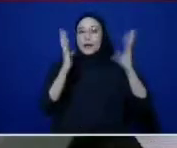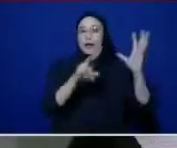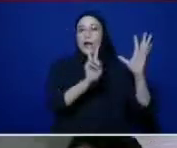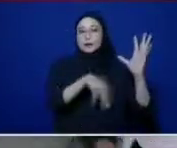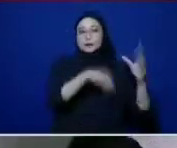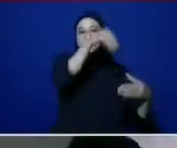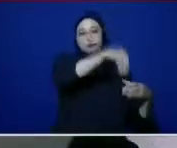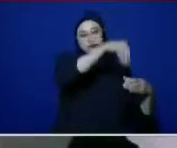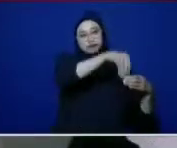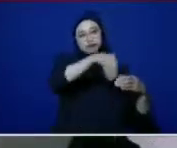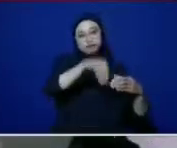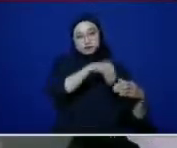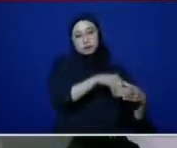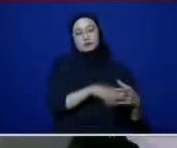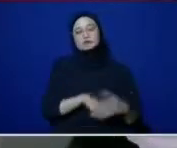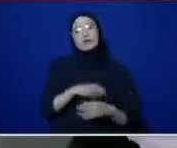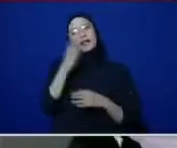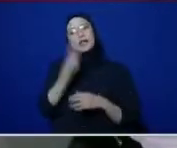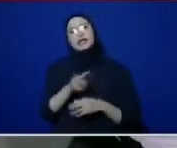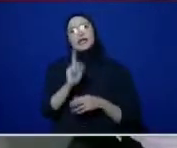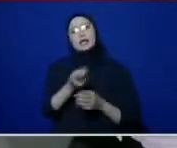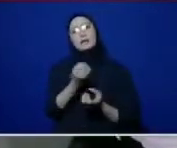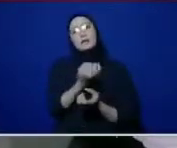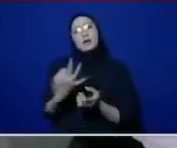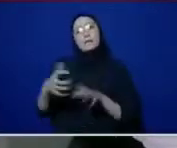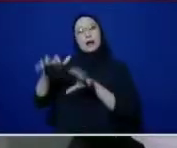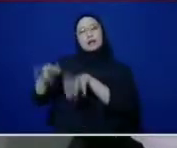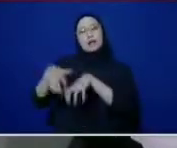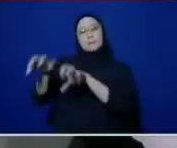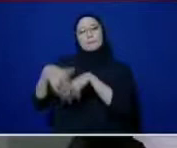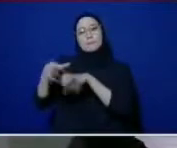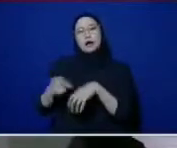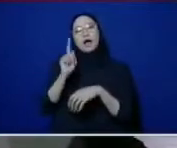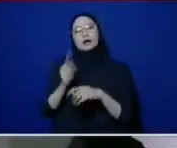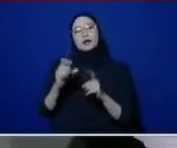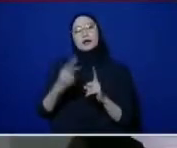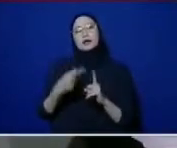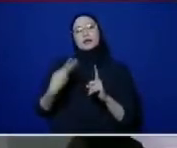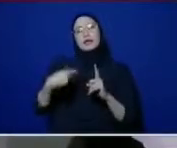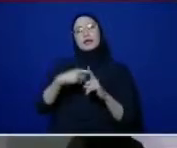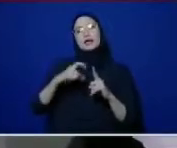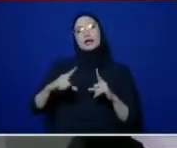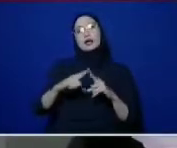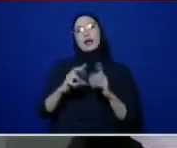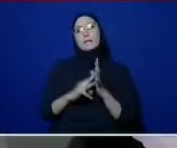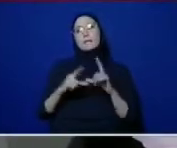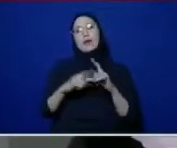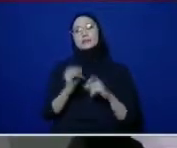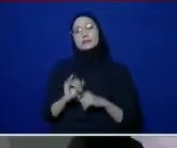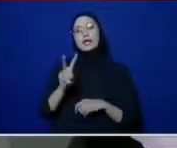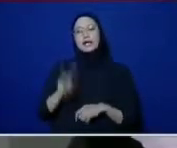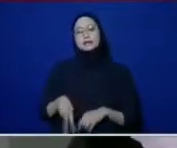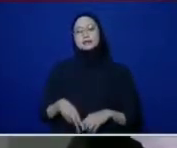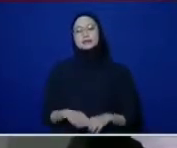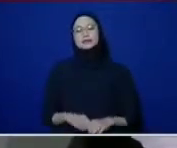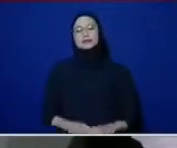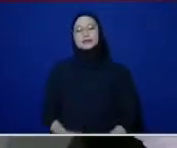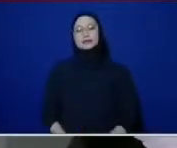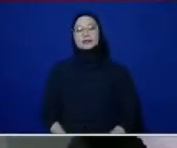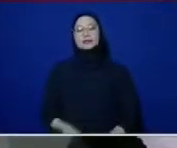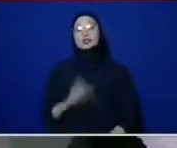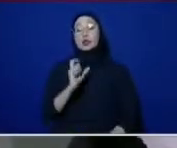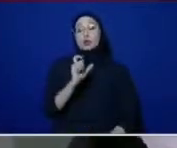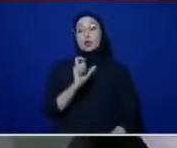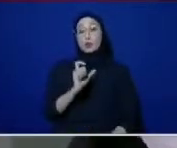juga melihat di beberapa tambang juga telah melakukan reklamasi kembali. Ada yang menjadi,